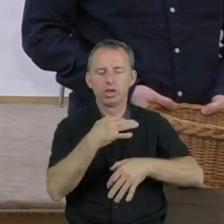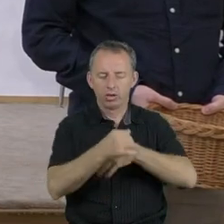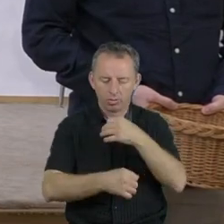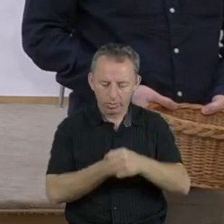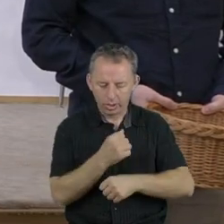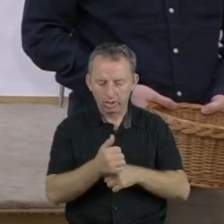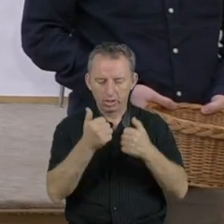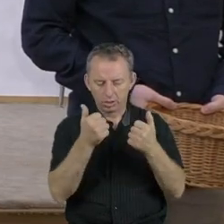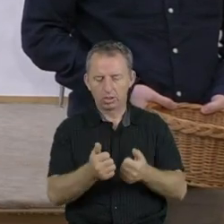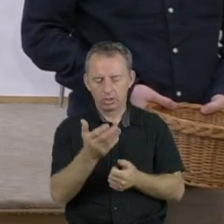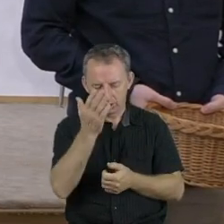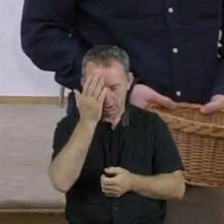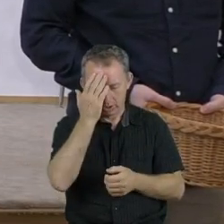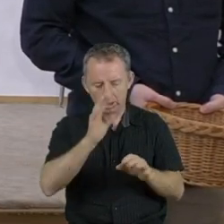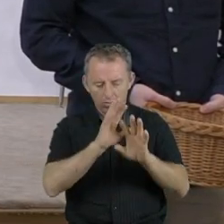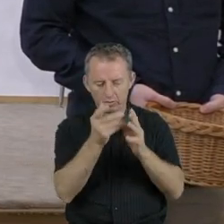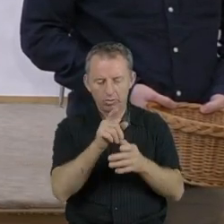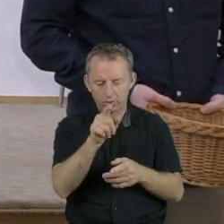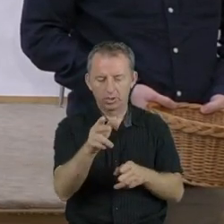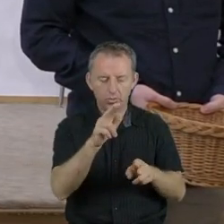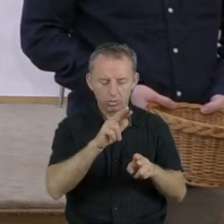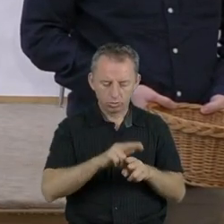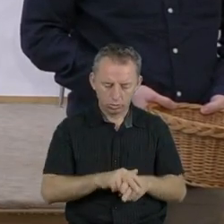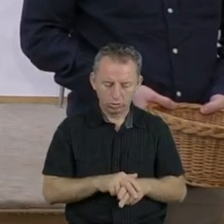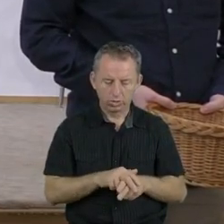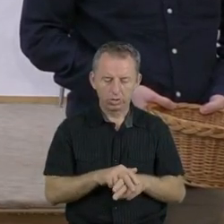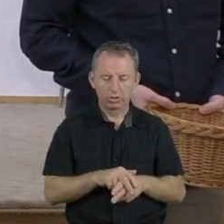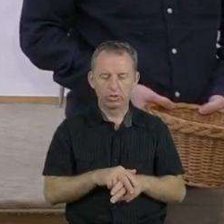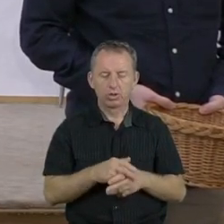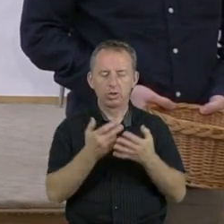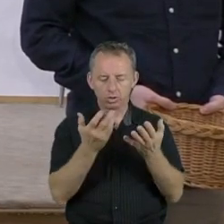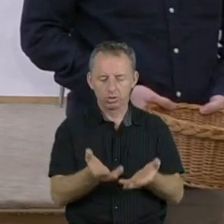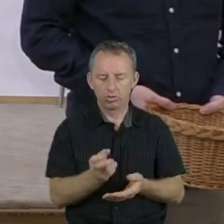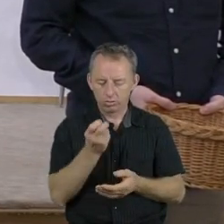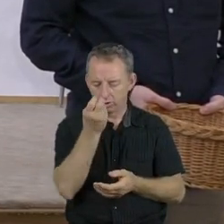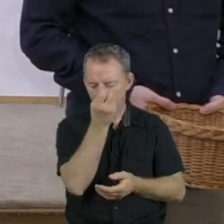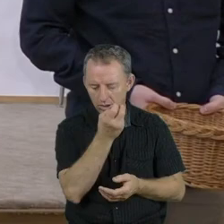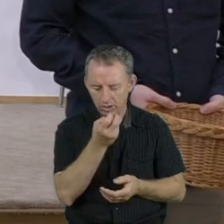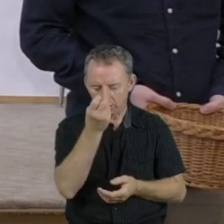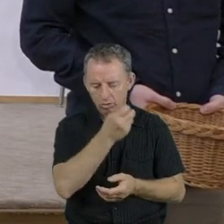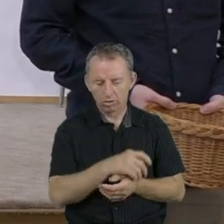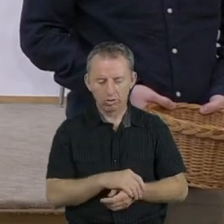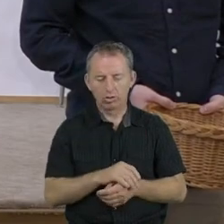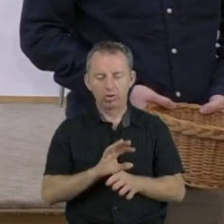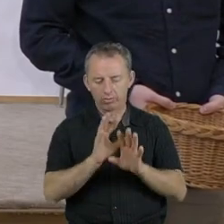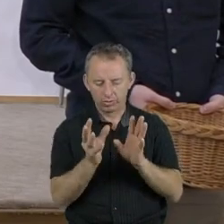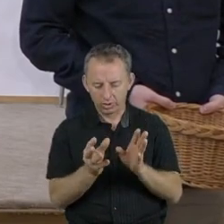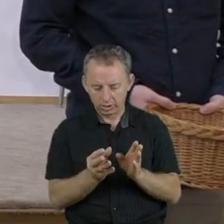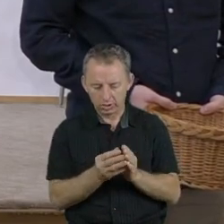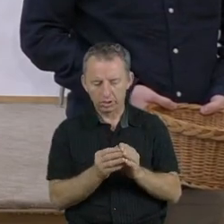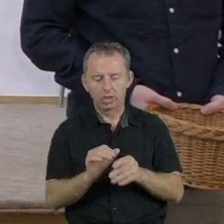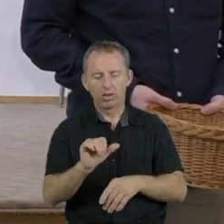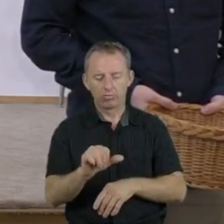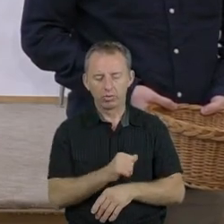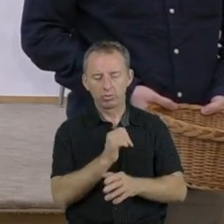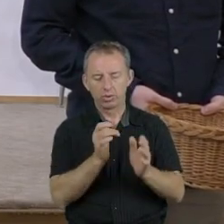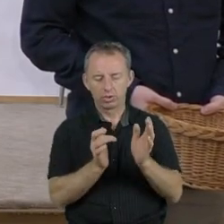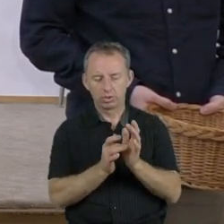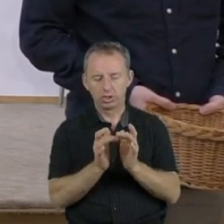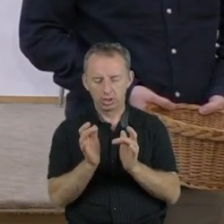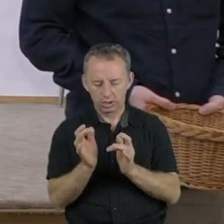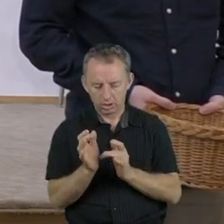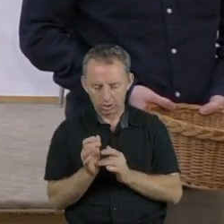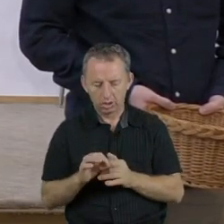stała się znana wszystkim tym, którzy są nią zainteresowani. Wszystkim. W imieniu Jezusa